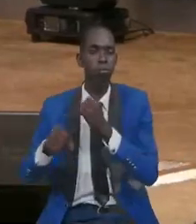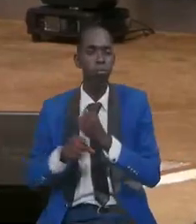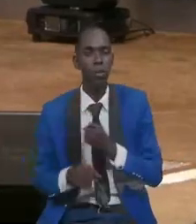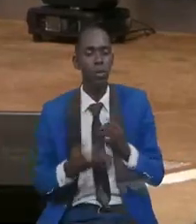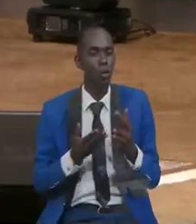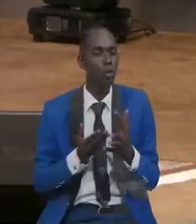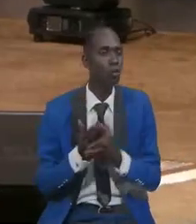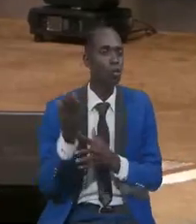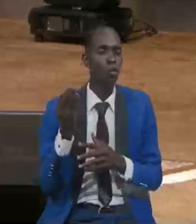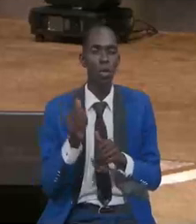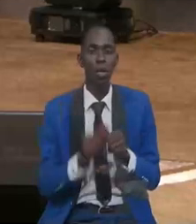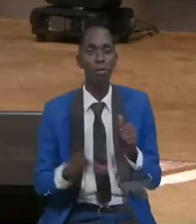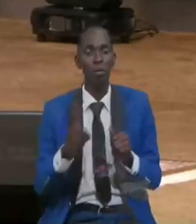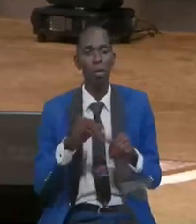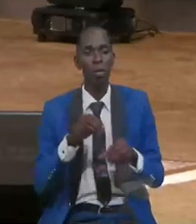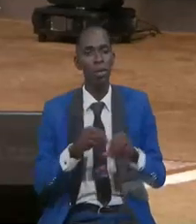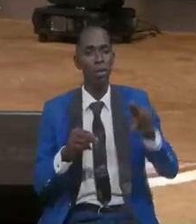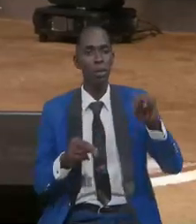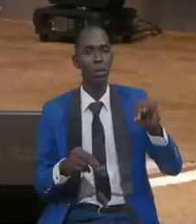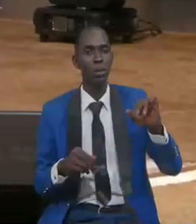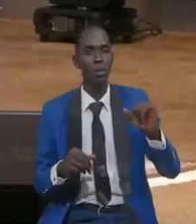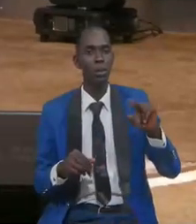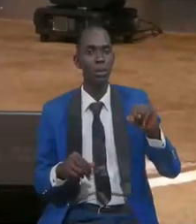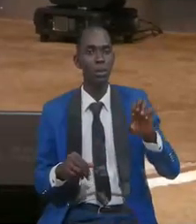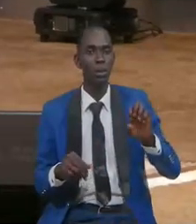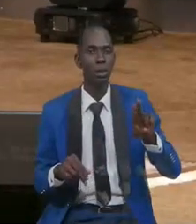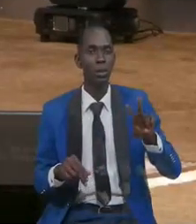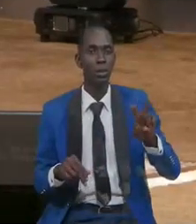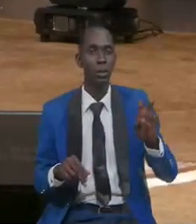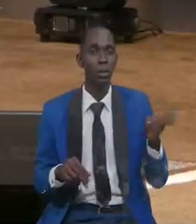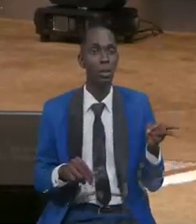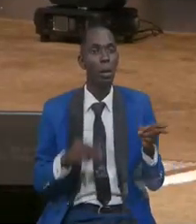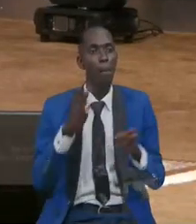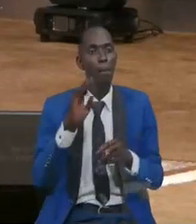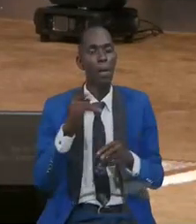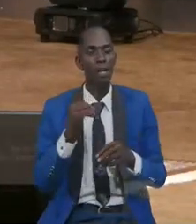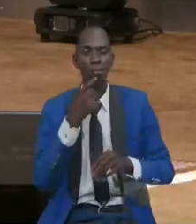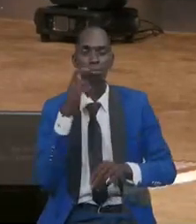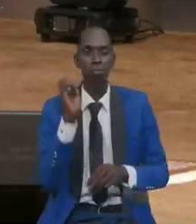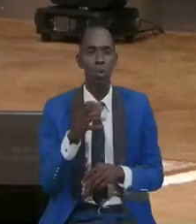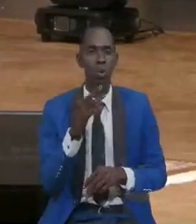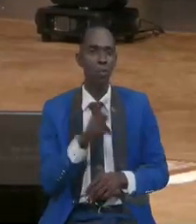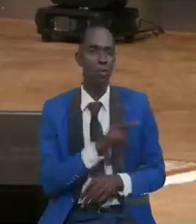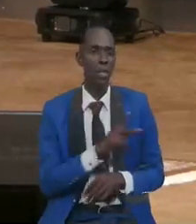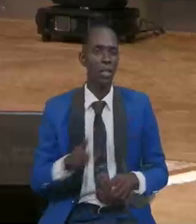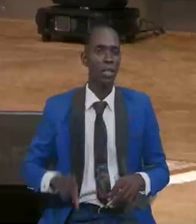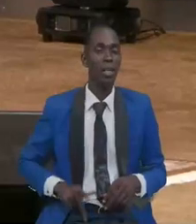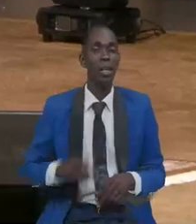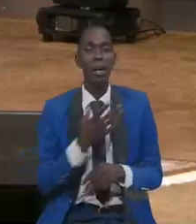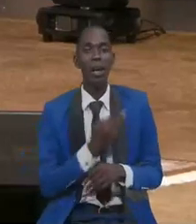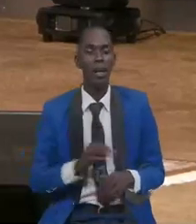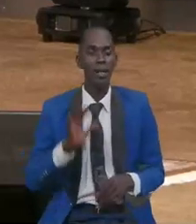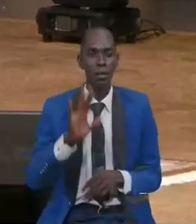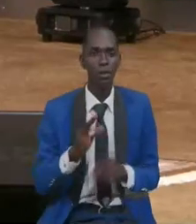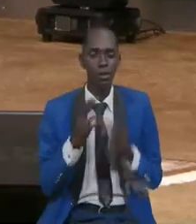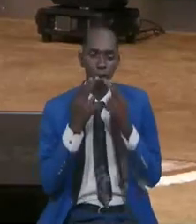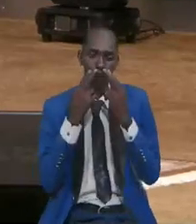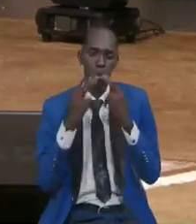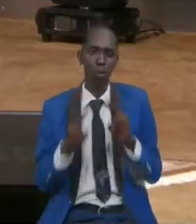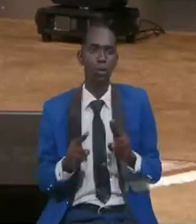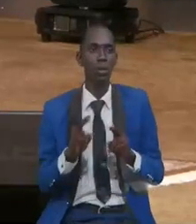être publié dans toute Ninive, par ordre du roi et de ses grands, que